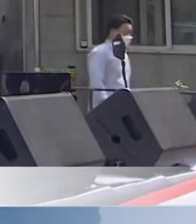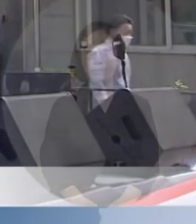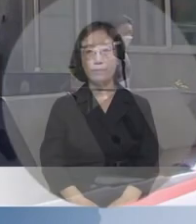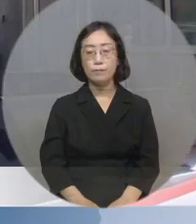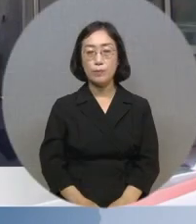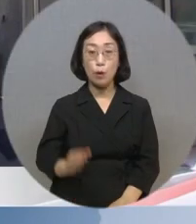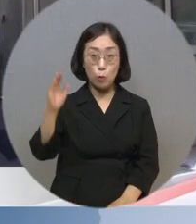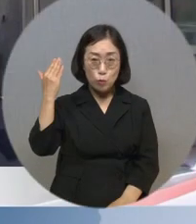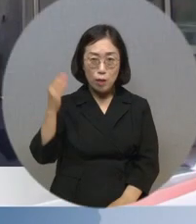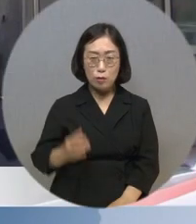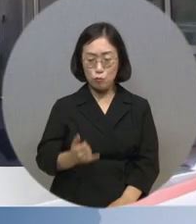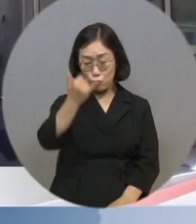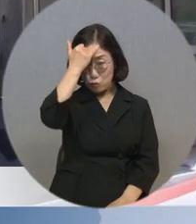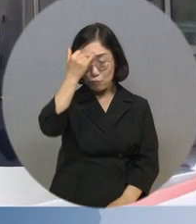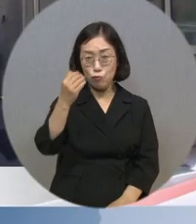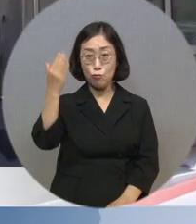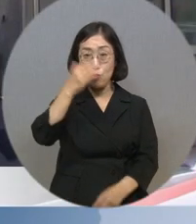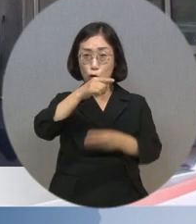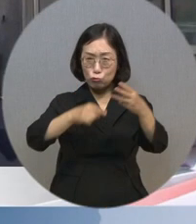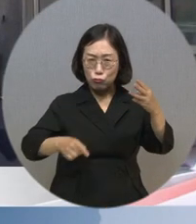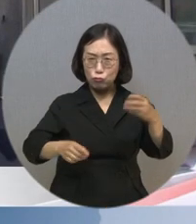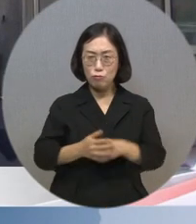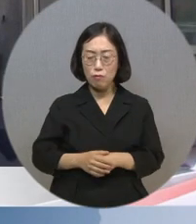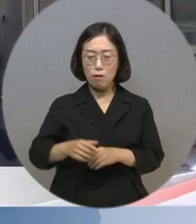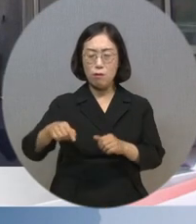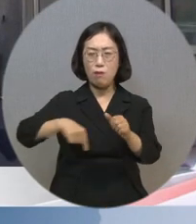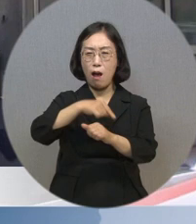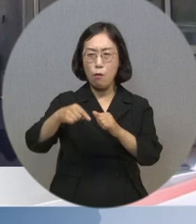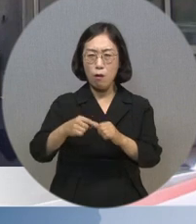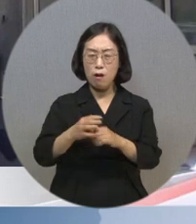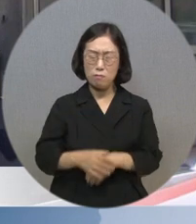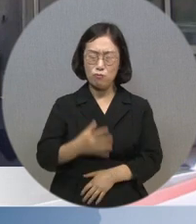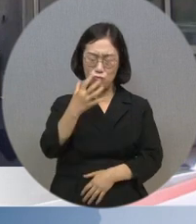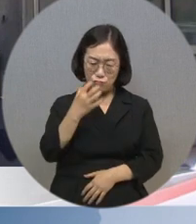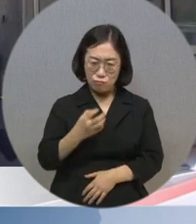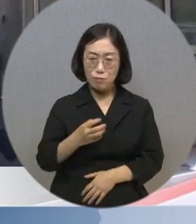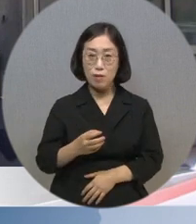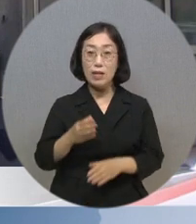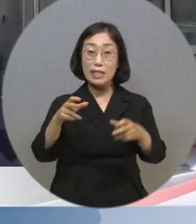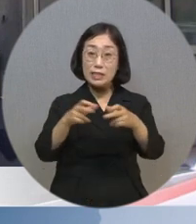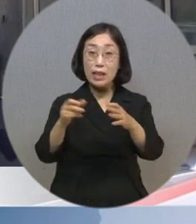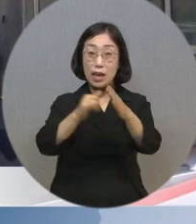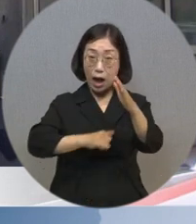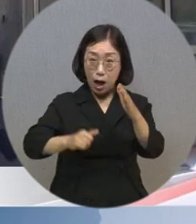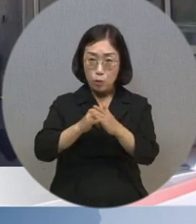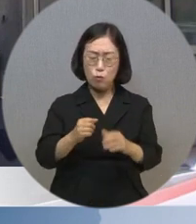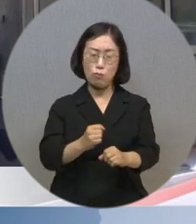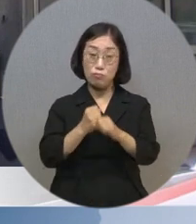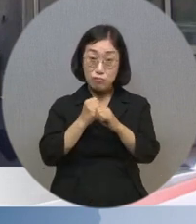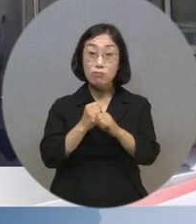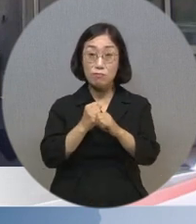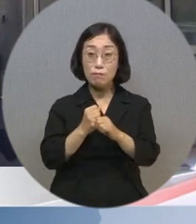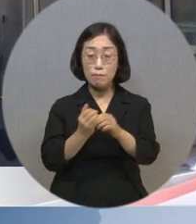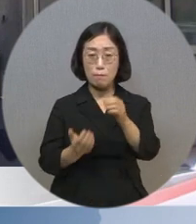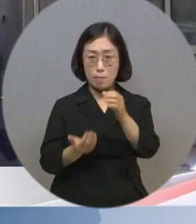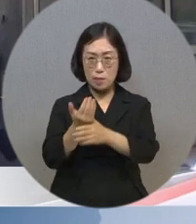얼마 전 충북 청주에서 신변을 비관하며 숨진 발달 장애인 일가족 사망 사건이 있었습니다